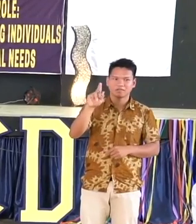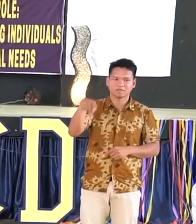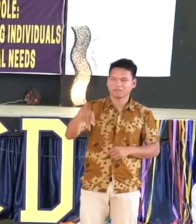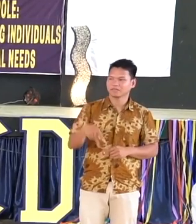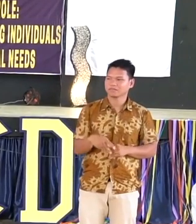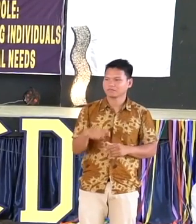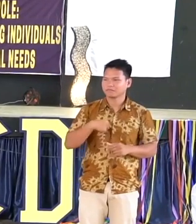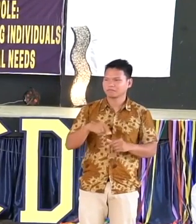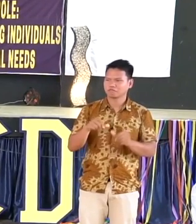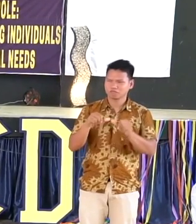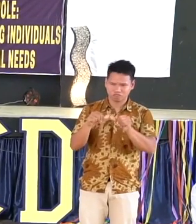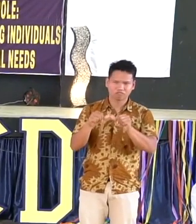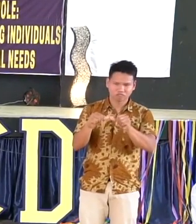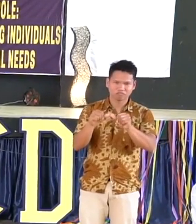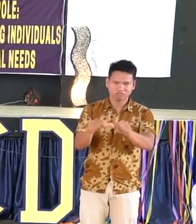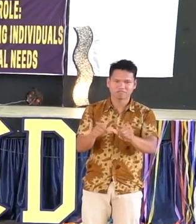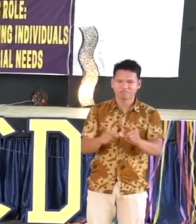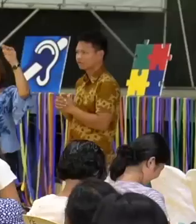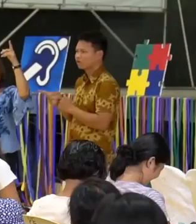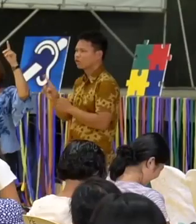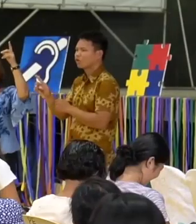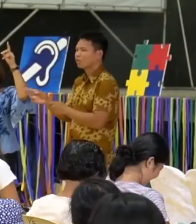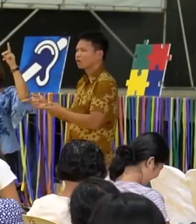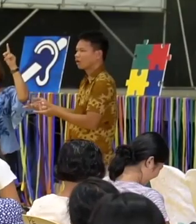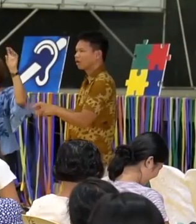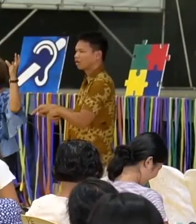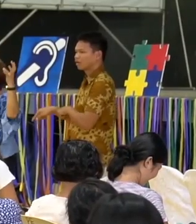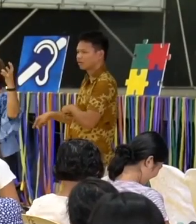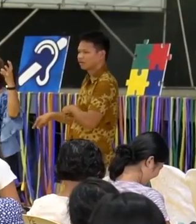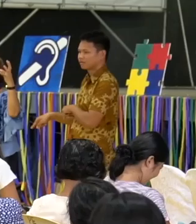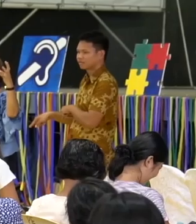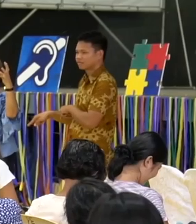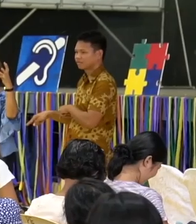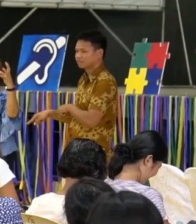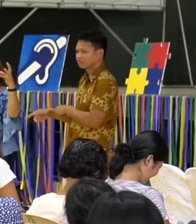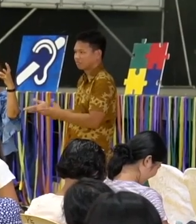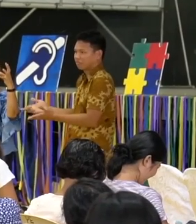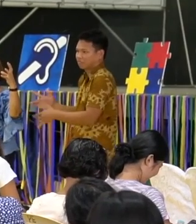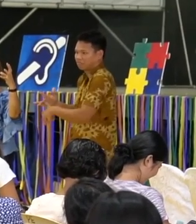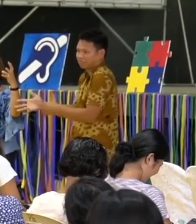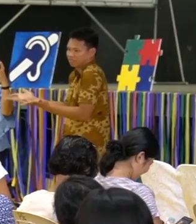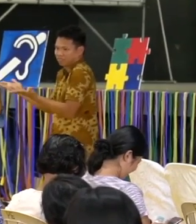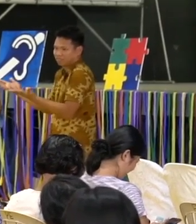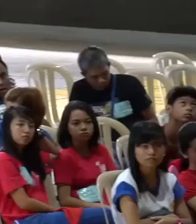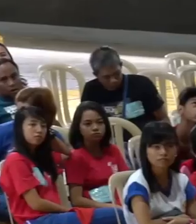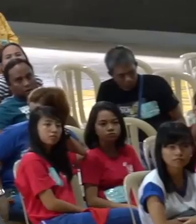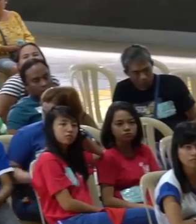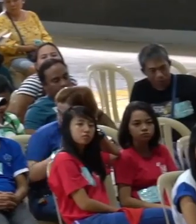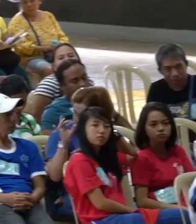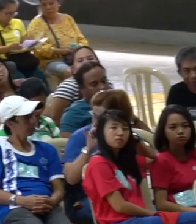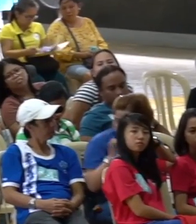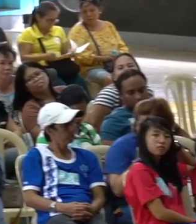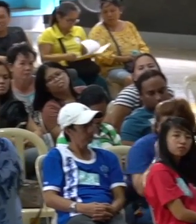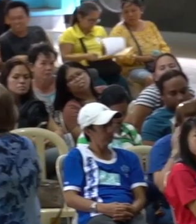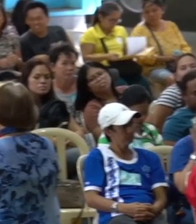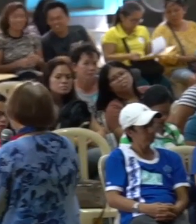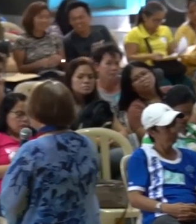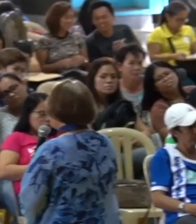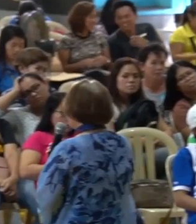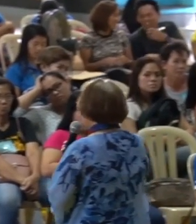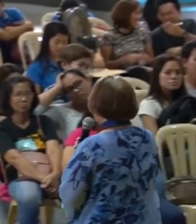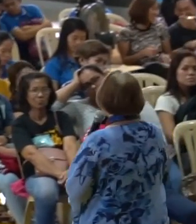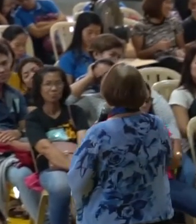must have the heart. And naturally, it's not only creating awareness, but you are reaching out